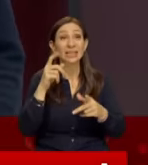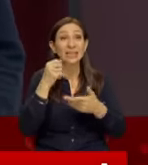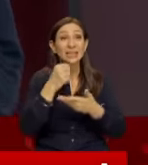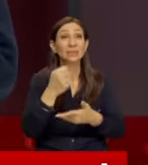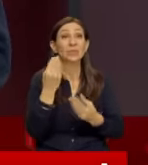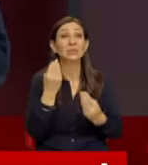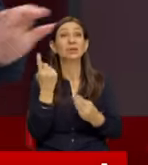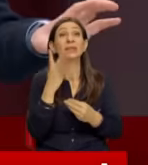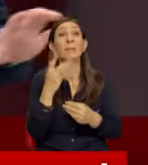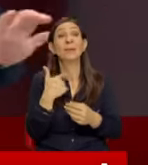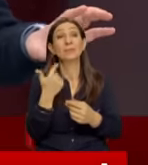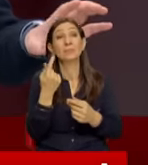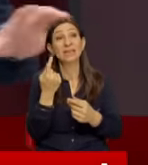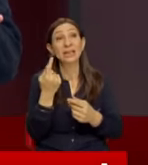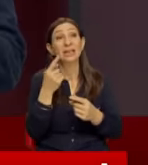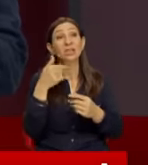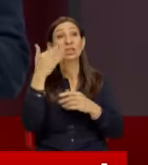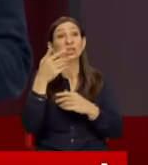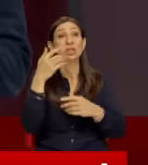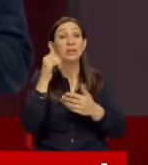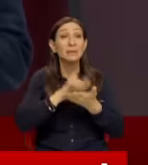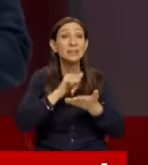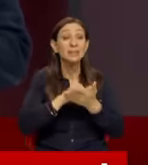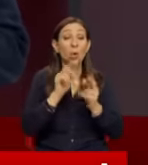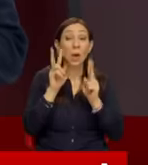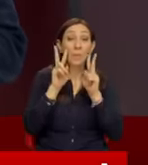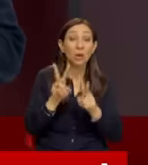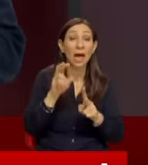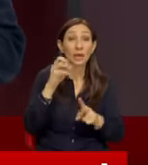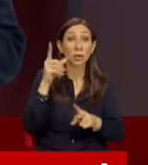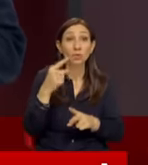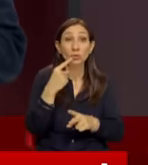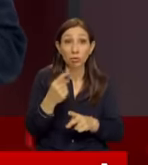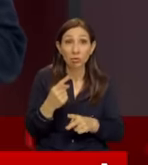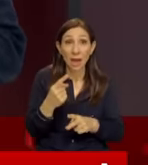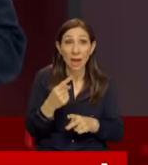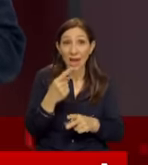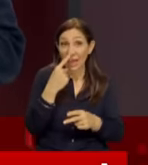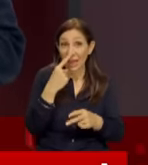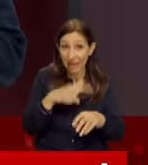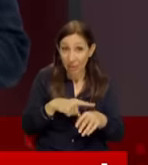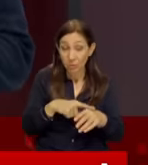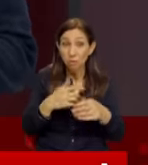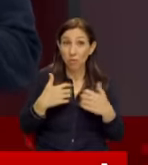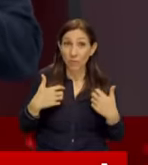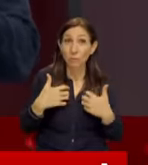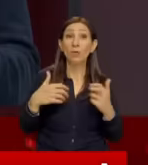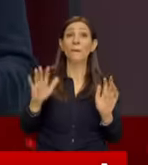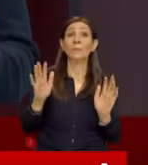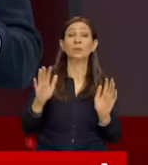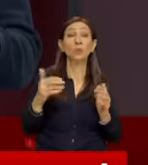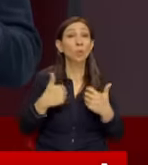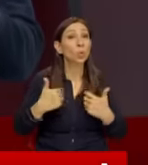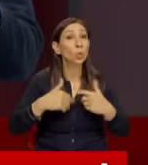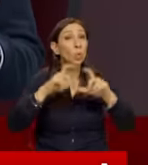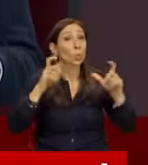hayırlı bir şey değil. Bence biraz da dış basın o gözle bakıyor. Yani artık Erdoğan'ın sözüne itibar etmeli miyiz, etmemeli miyiz? Çünkü kurum